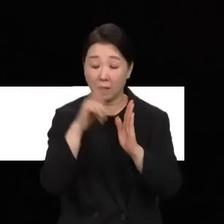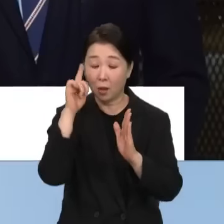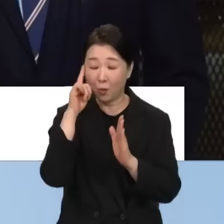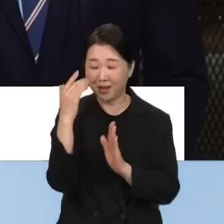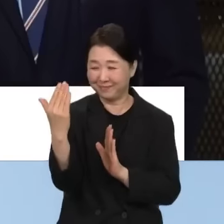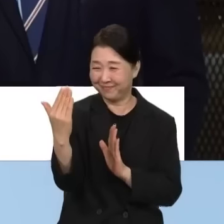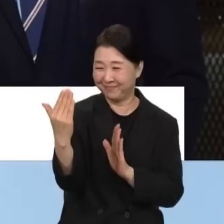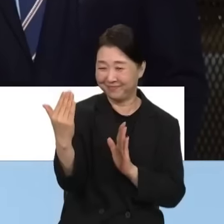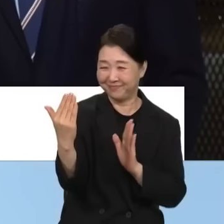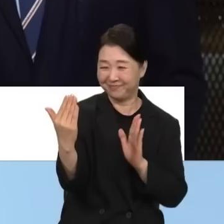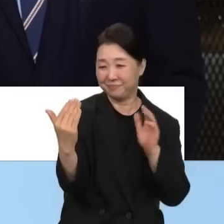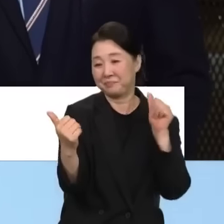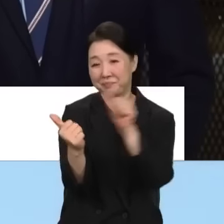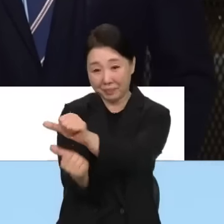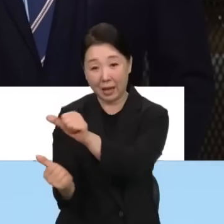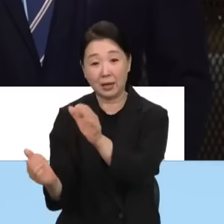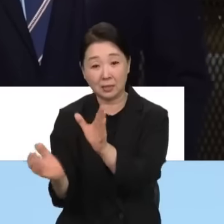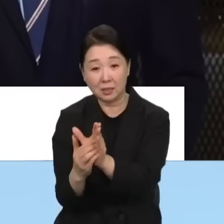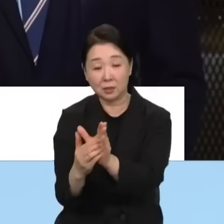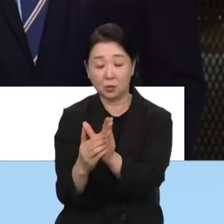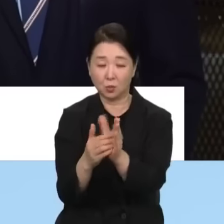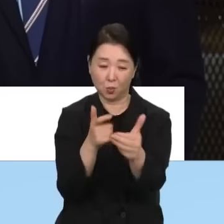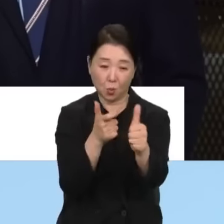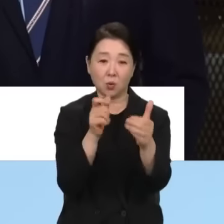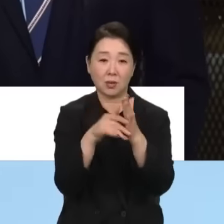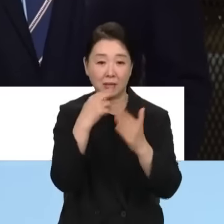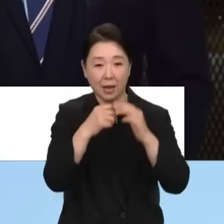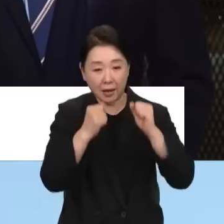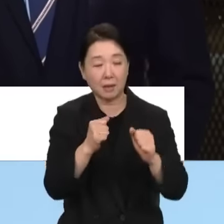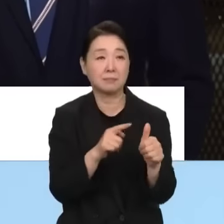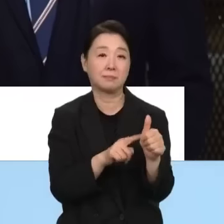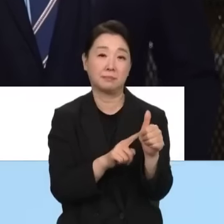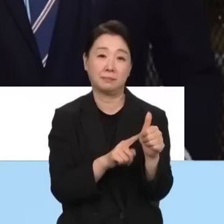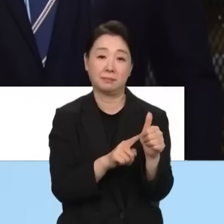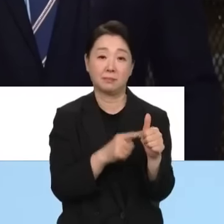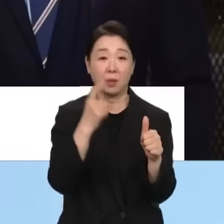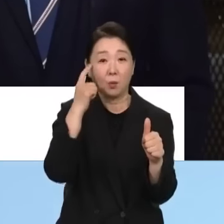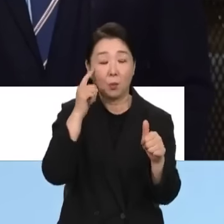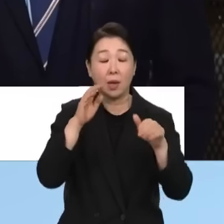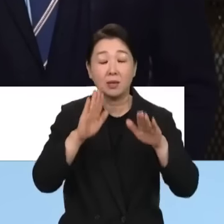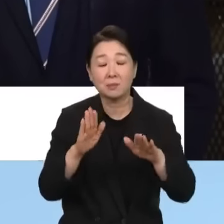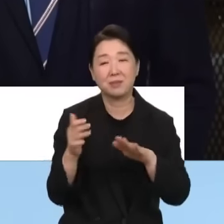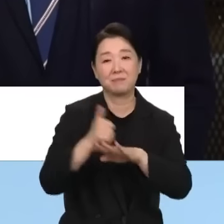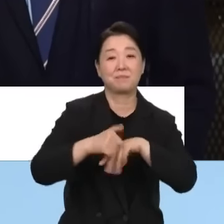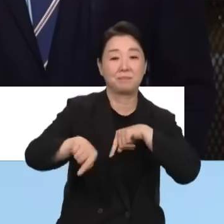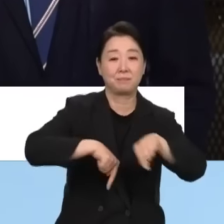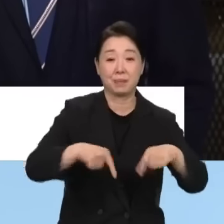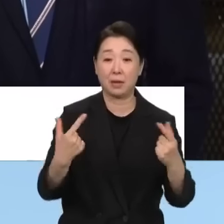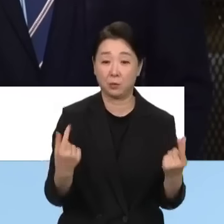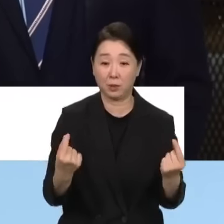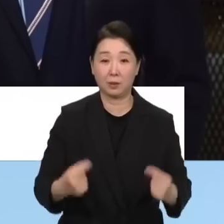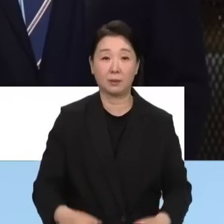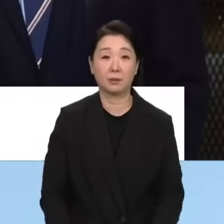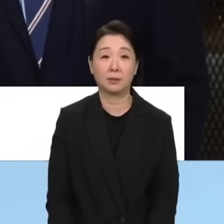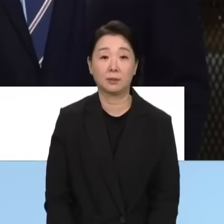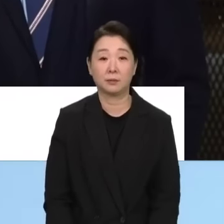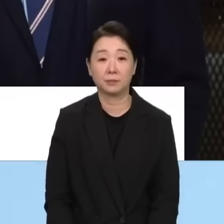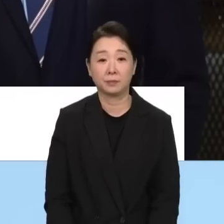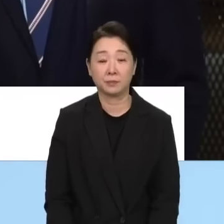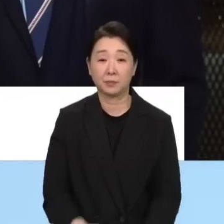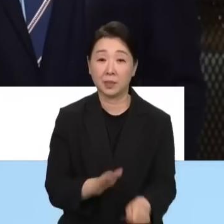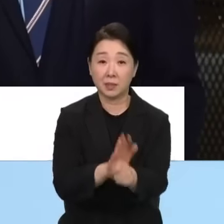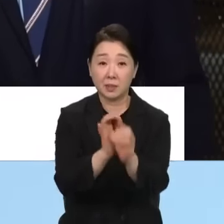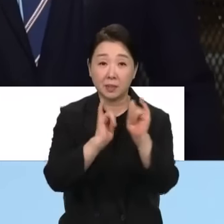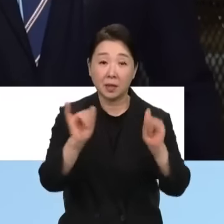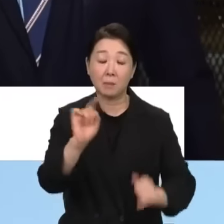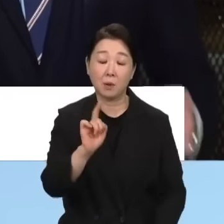상대방에게 압승을 거두고 또 총격에서도 살아 돌아온 트럼프에게는 이미 즉위식이나 다름없었습니다. 상당수